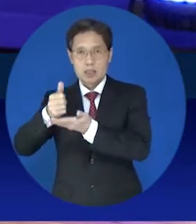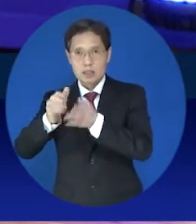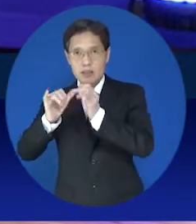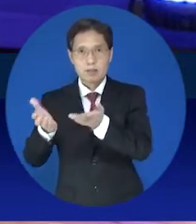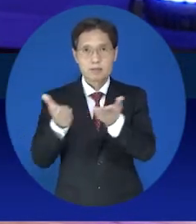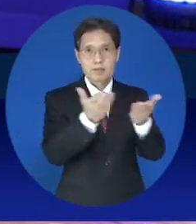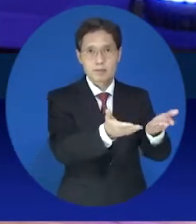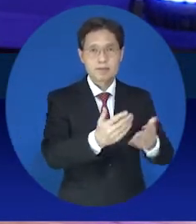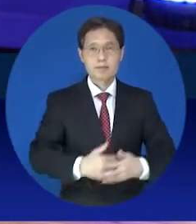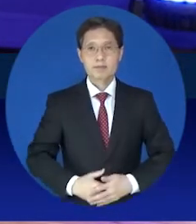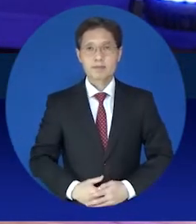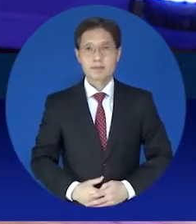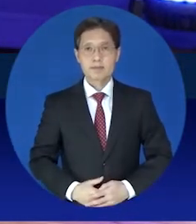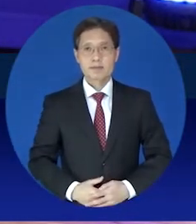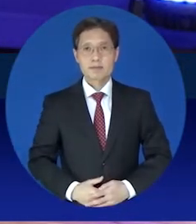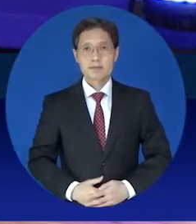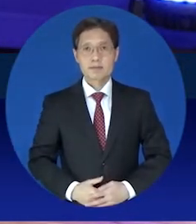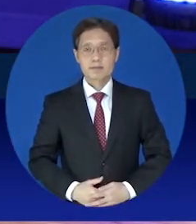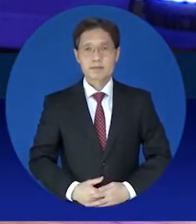수상했습니다